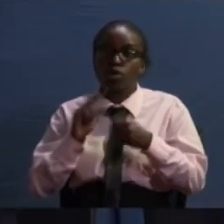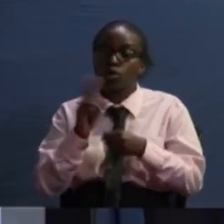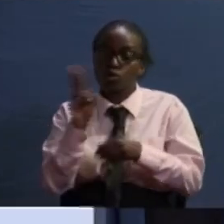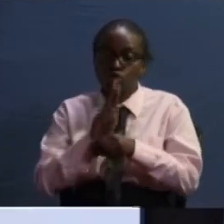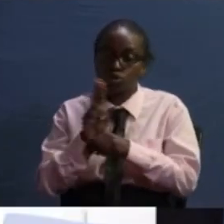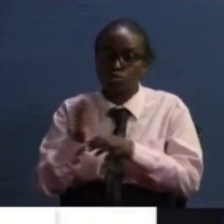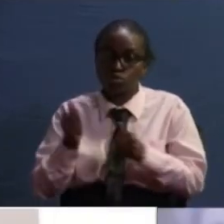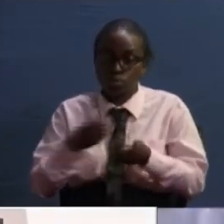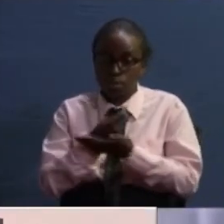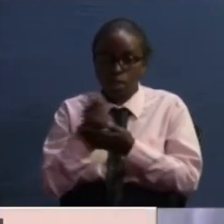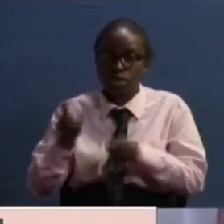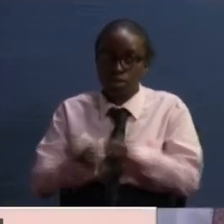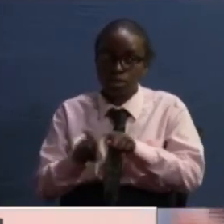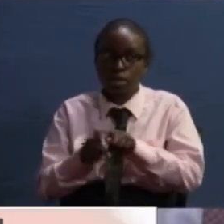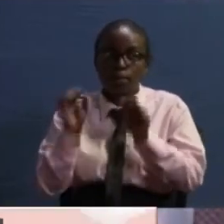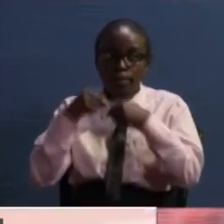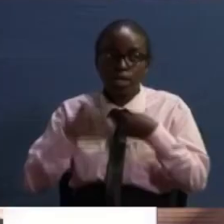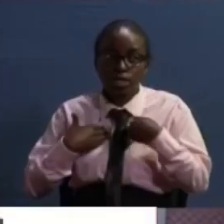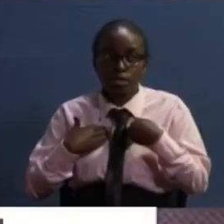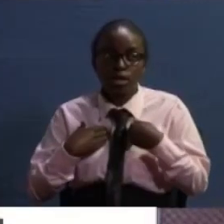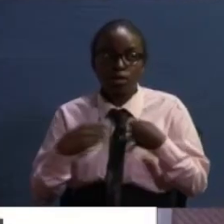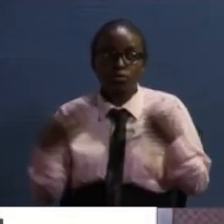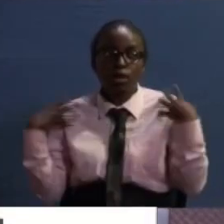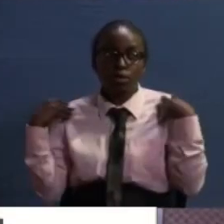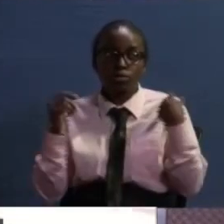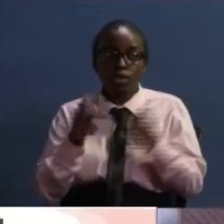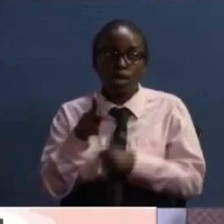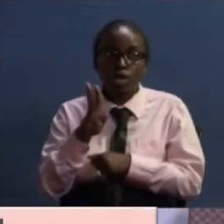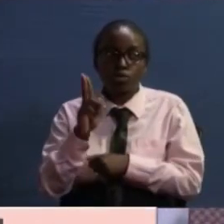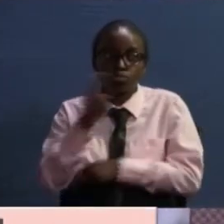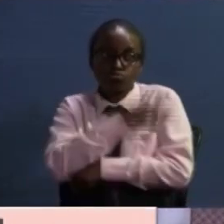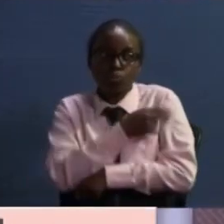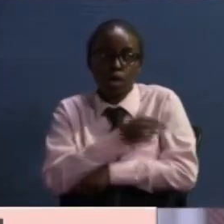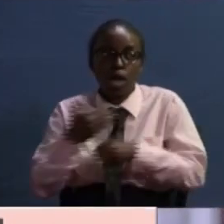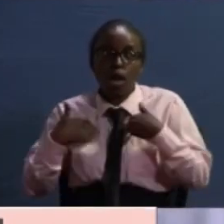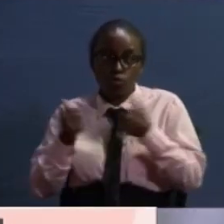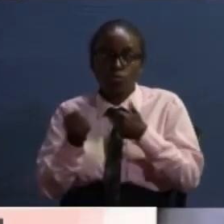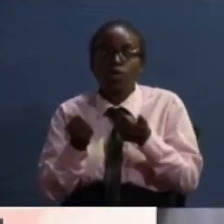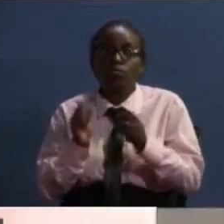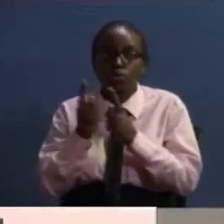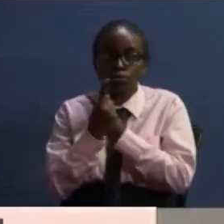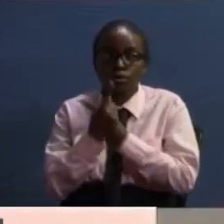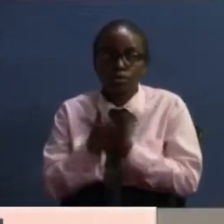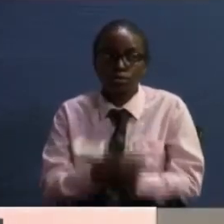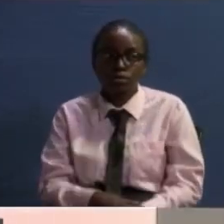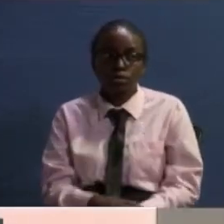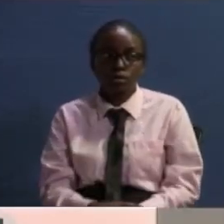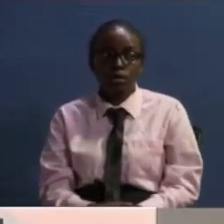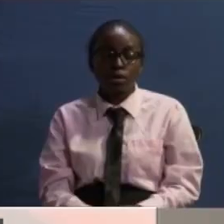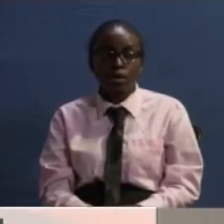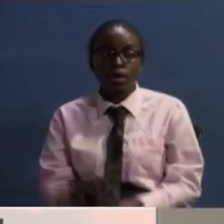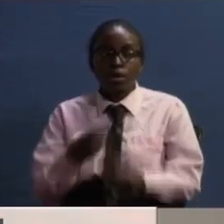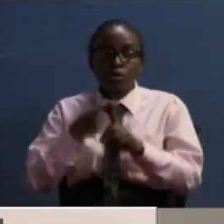fedha ambayo yamewezesha majukumu ya KU WeHub katika miradi mbalimbali. And from this high